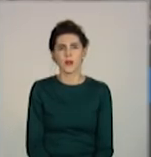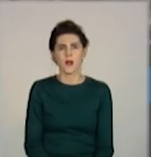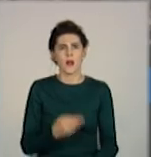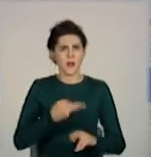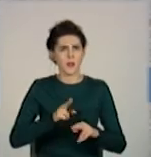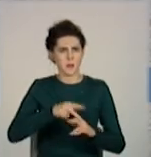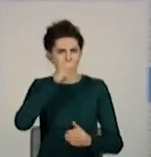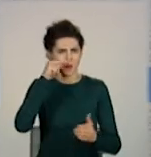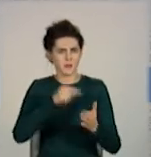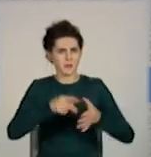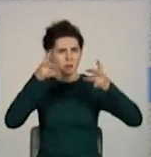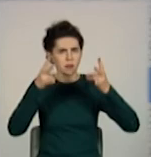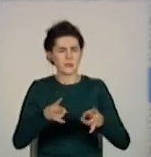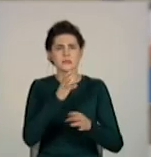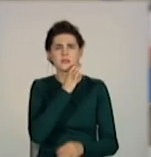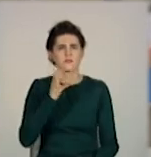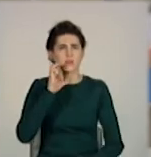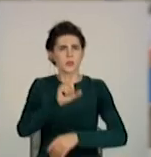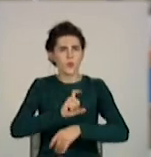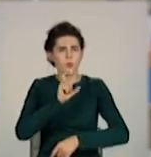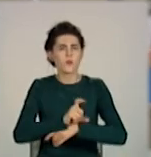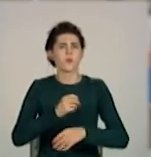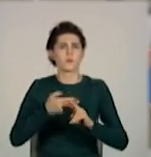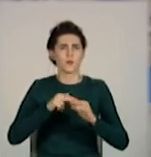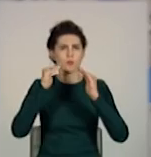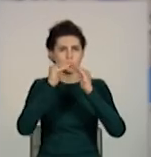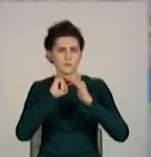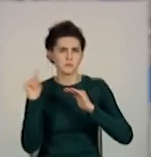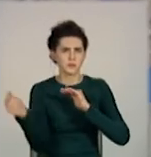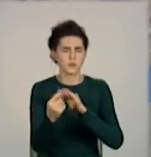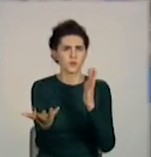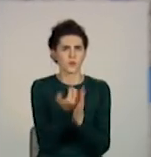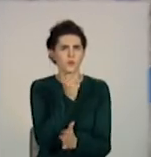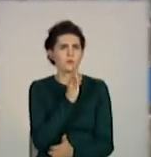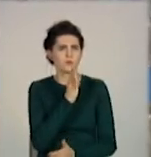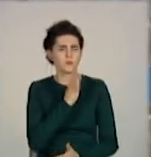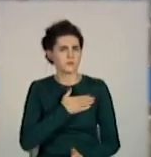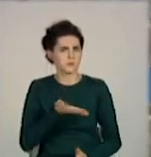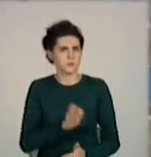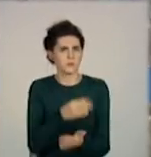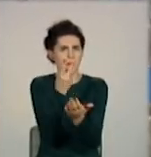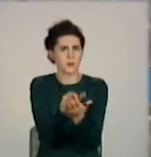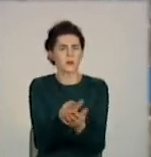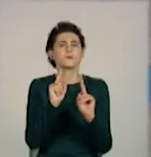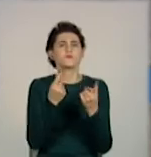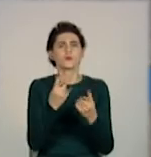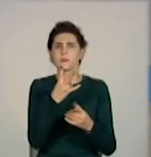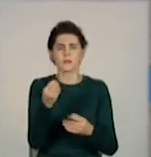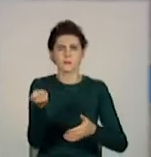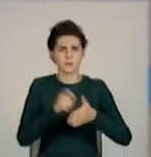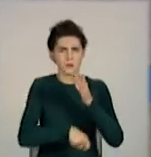Фатальний стрибок. У Сєвєродонецьку під покинутою будівлею знайшли тіло дівчини. Чому до споруди досі не заблокували